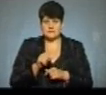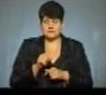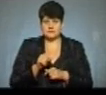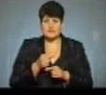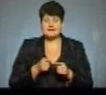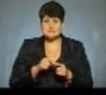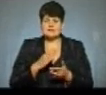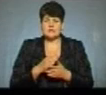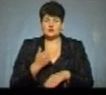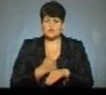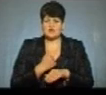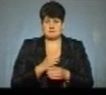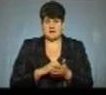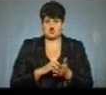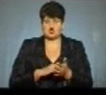це є основні причини